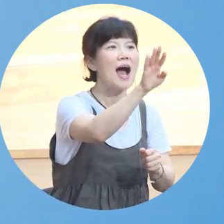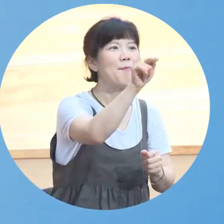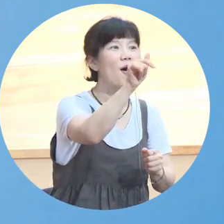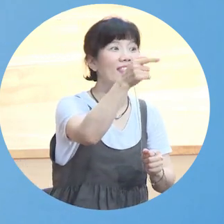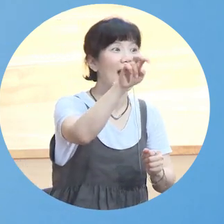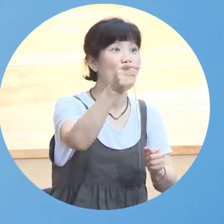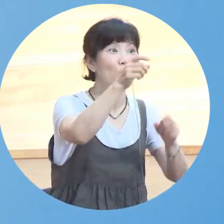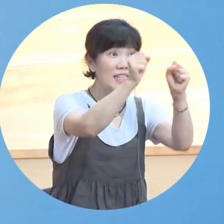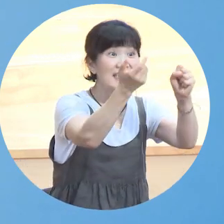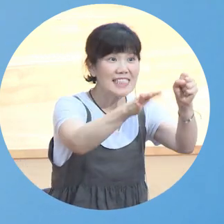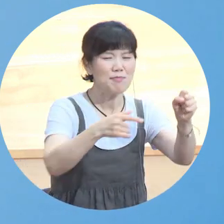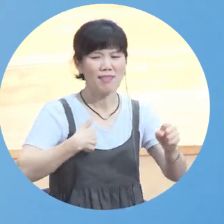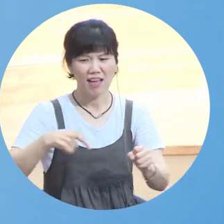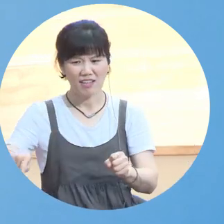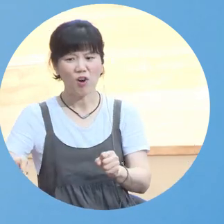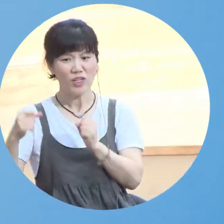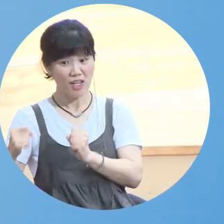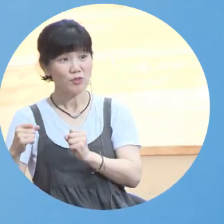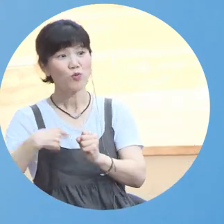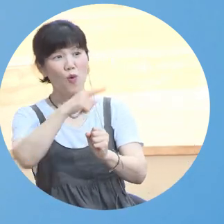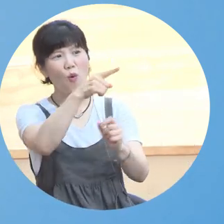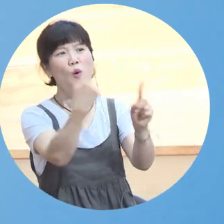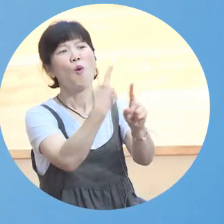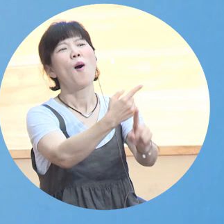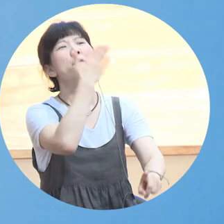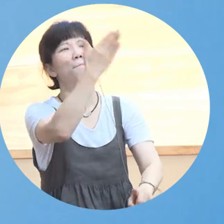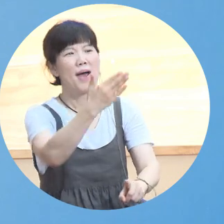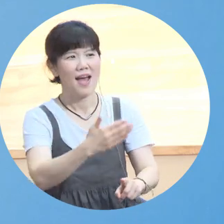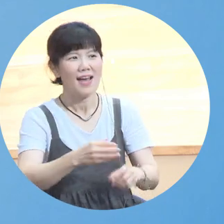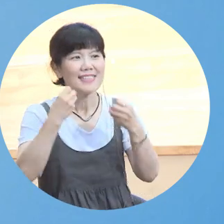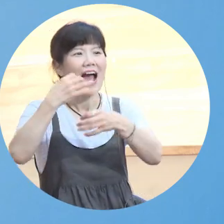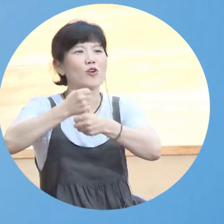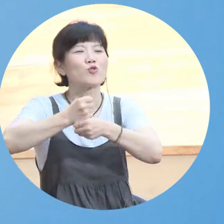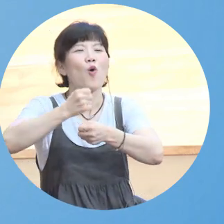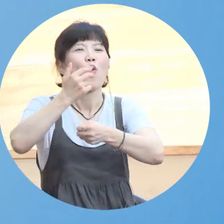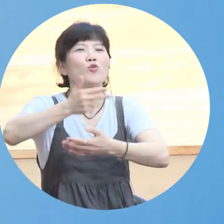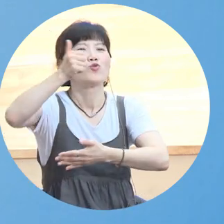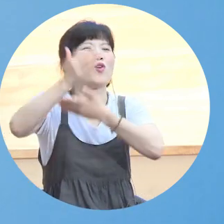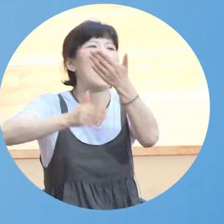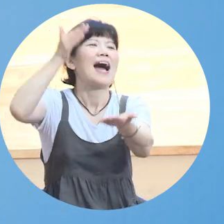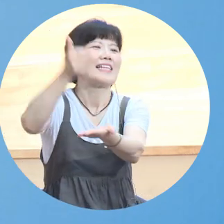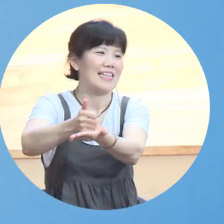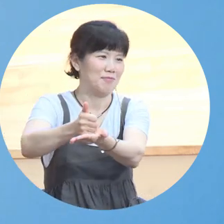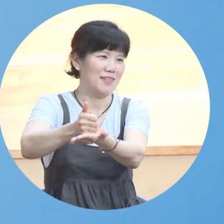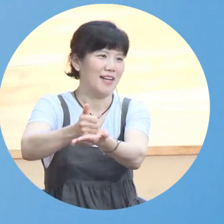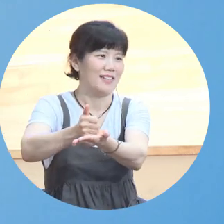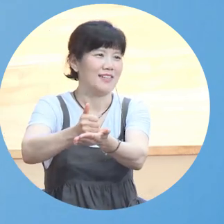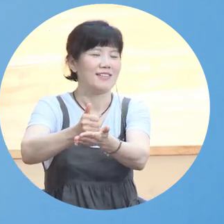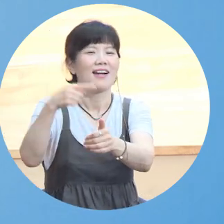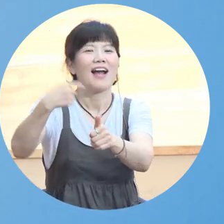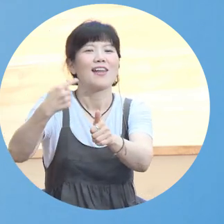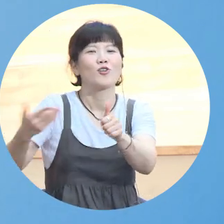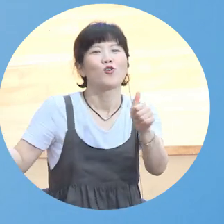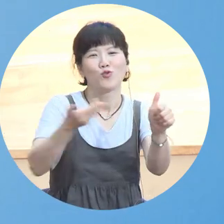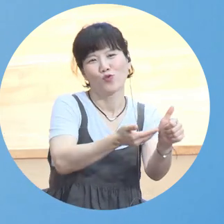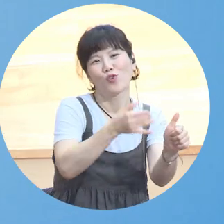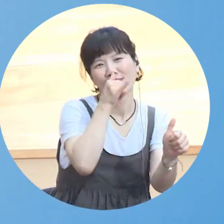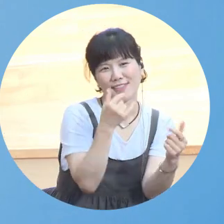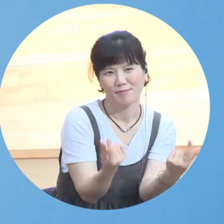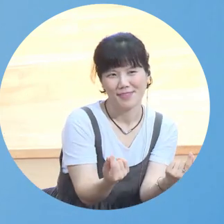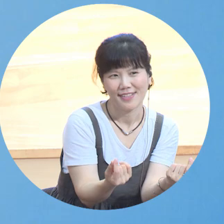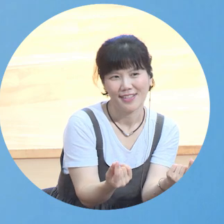고칠 수 있다 창조 하나님이시다 이걸 가르치고 계십니다 여러분 그런데 이